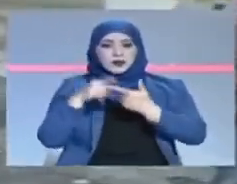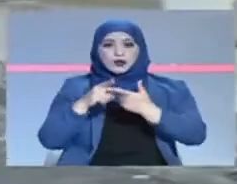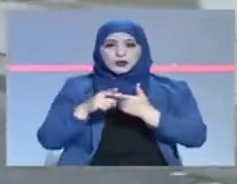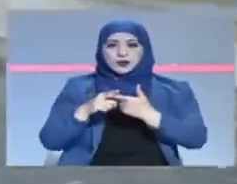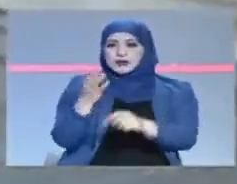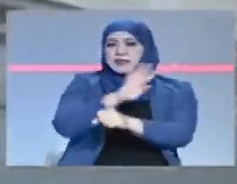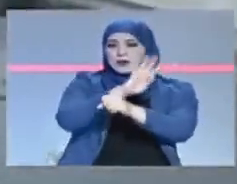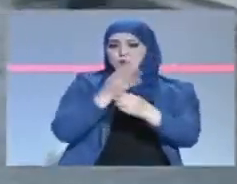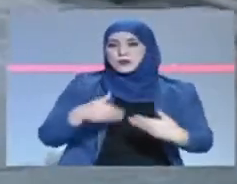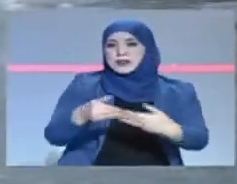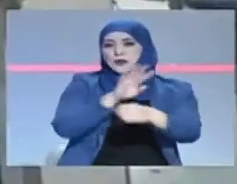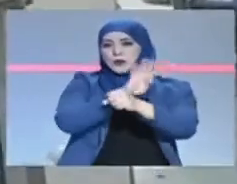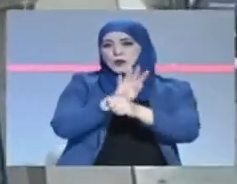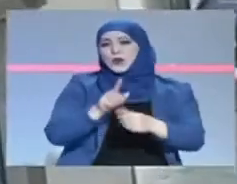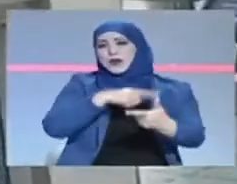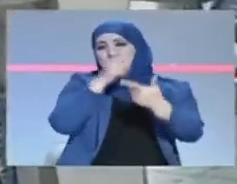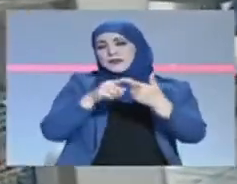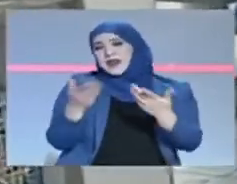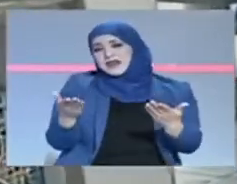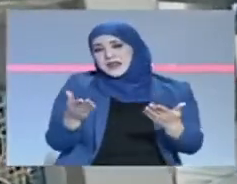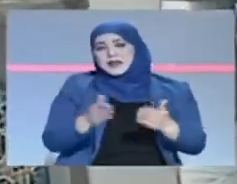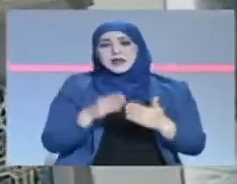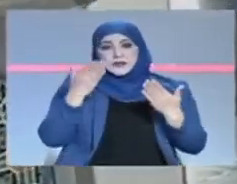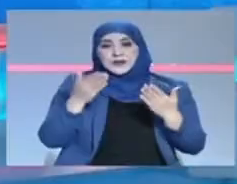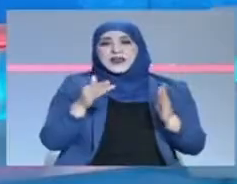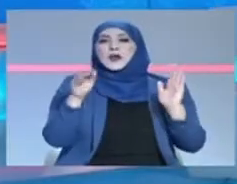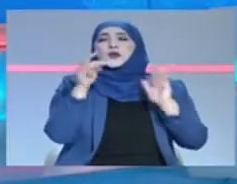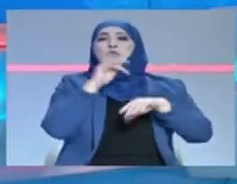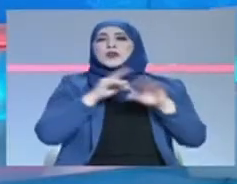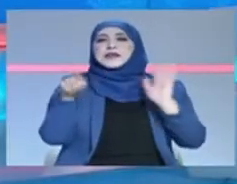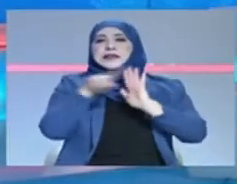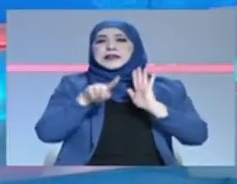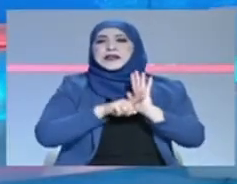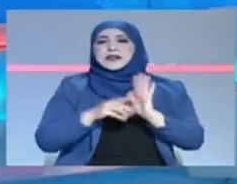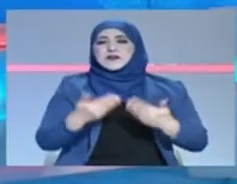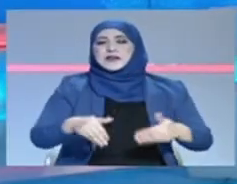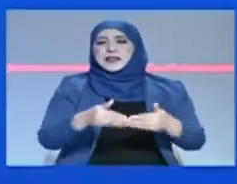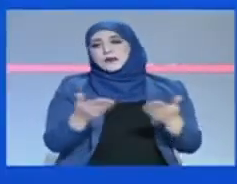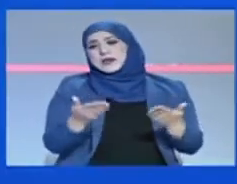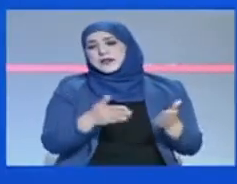وتداعيات جائحة كورونا من جهة أخرى، مما أثر سلبا على القطاع.